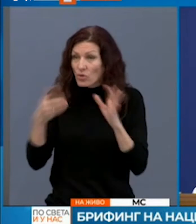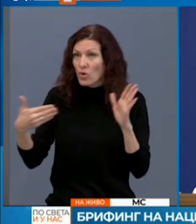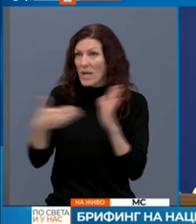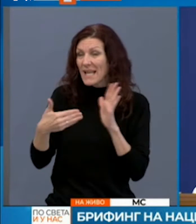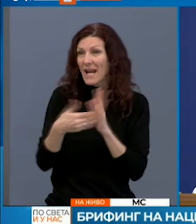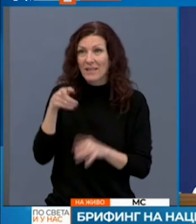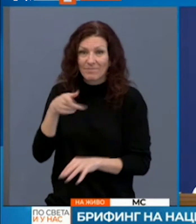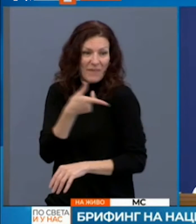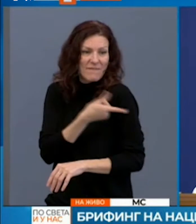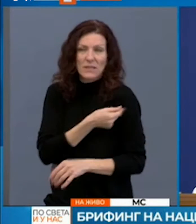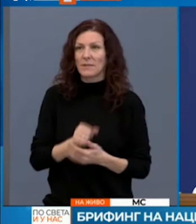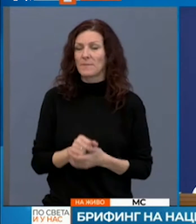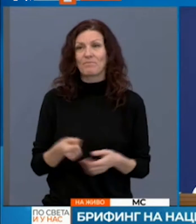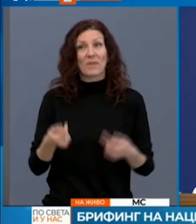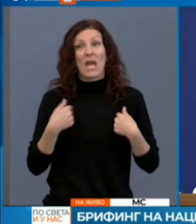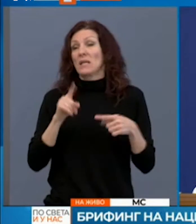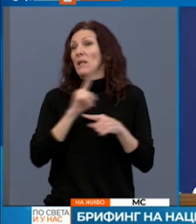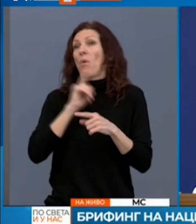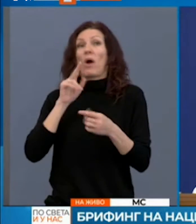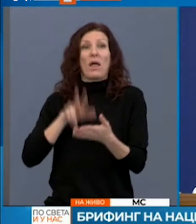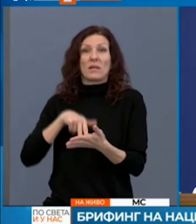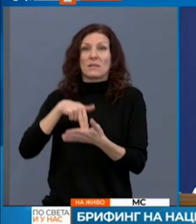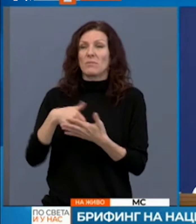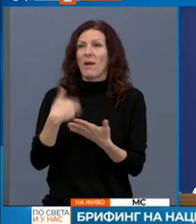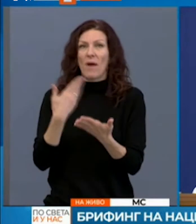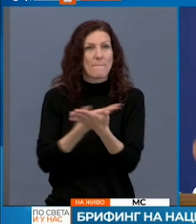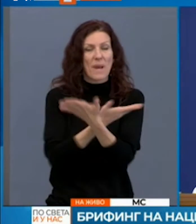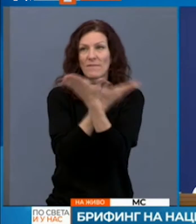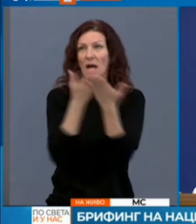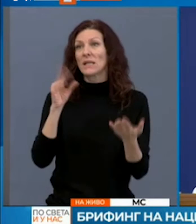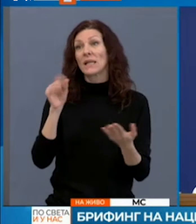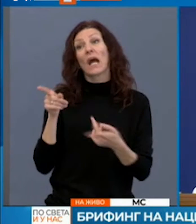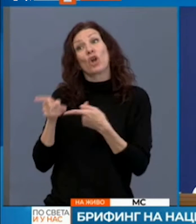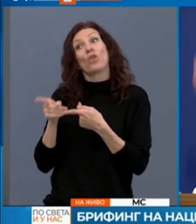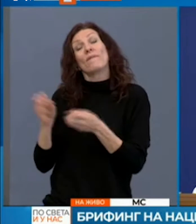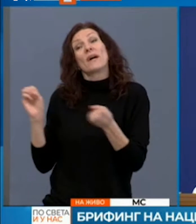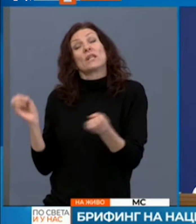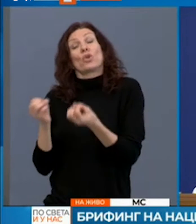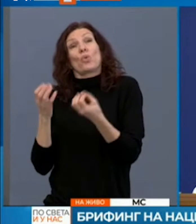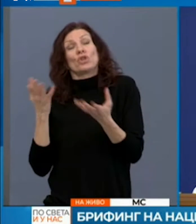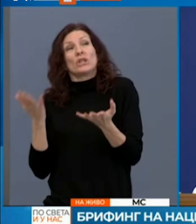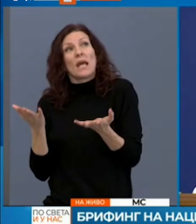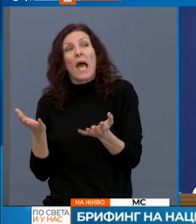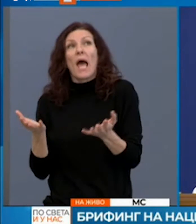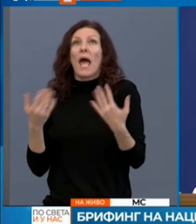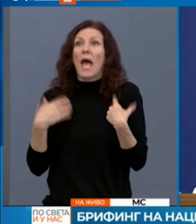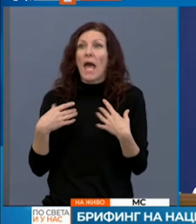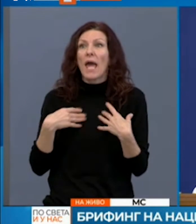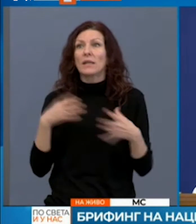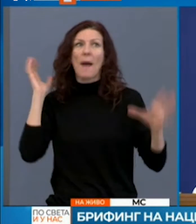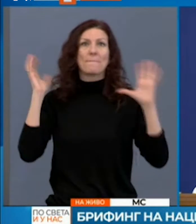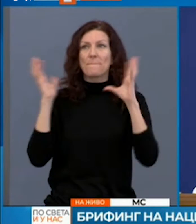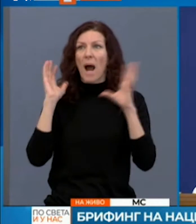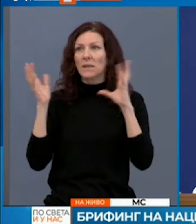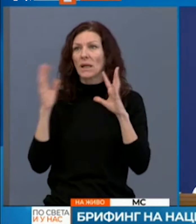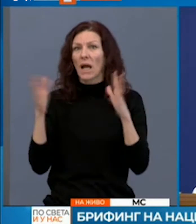ваксината. И аз няма да се изправя пред вас и да ви кажа, това се случи, ние, водейки от паниката и от страха,